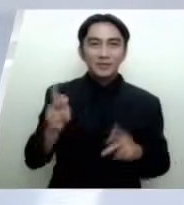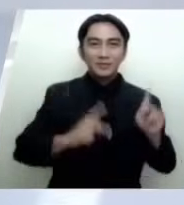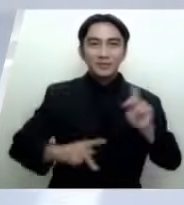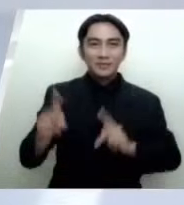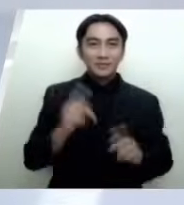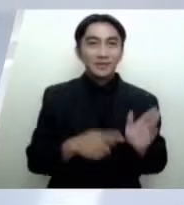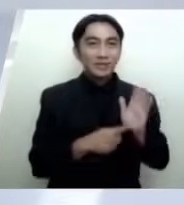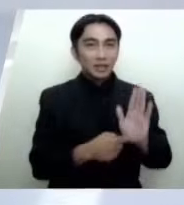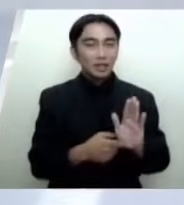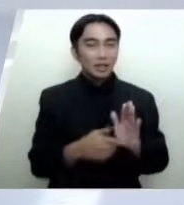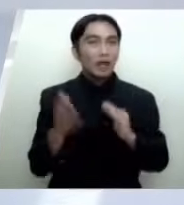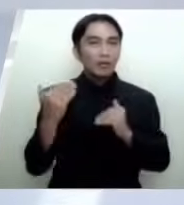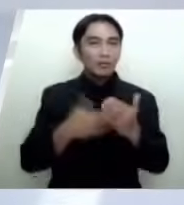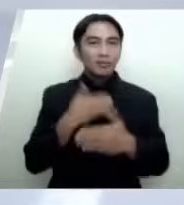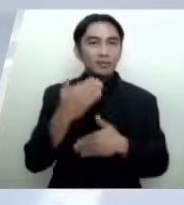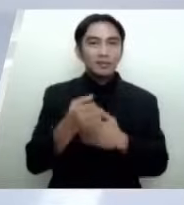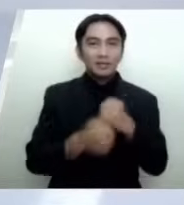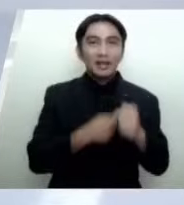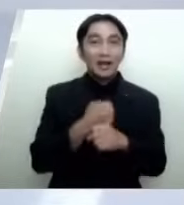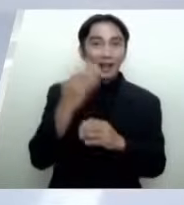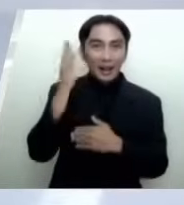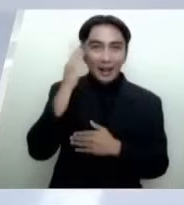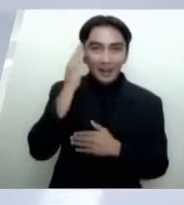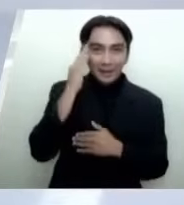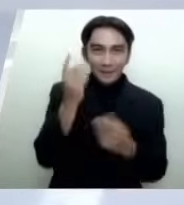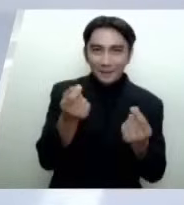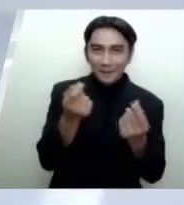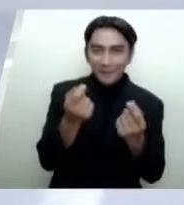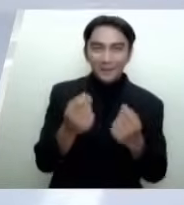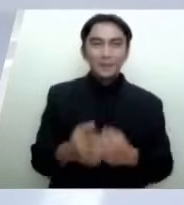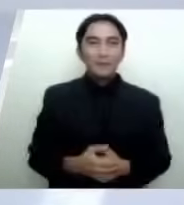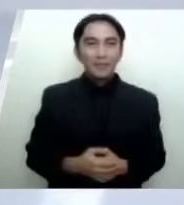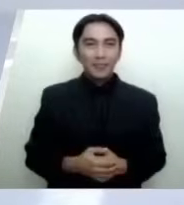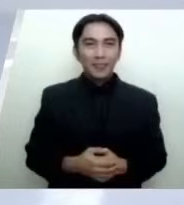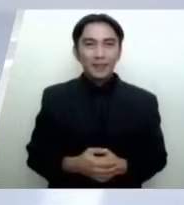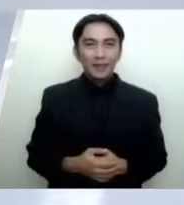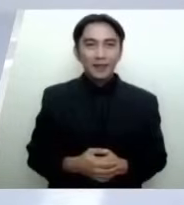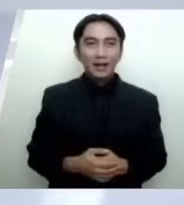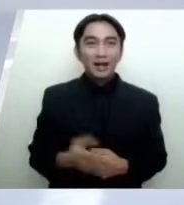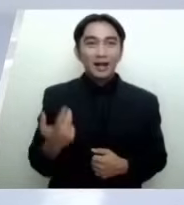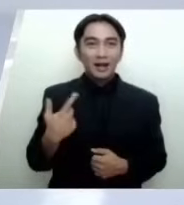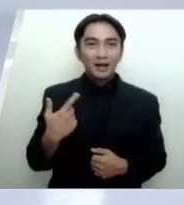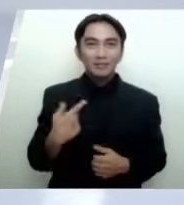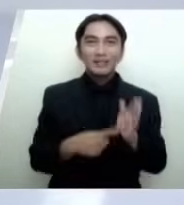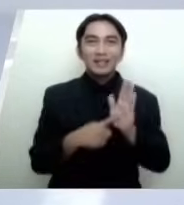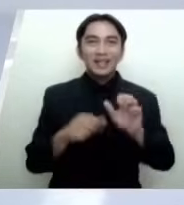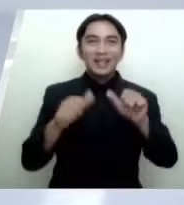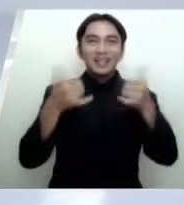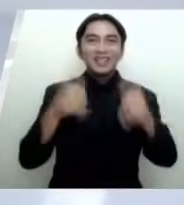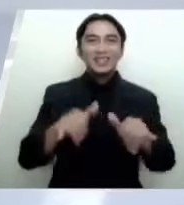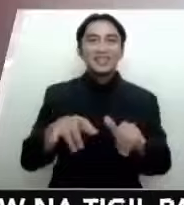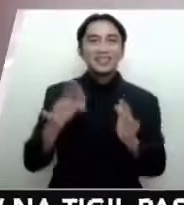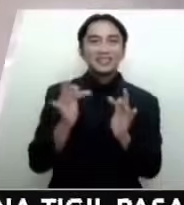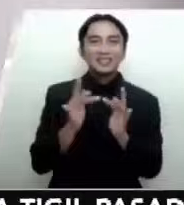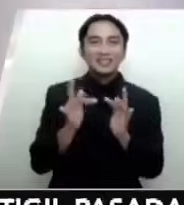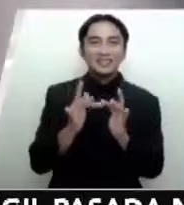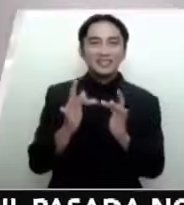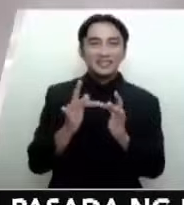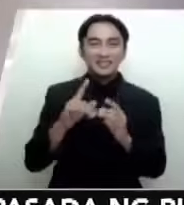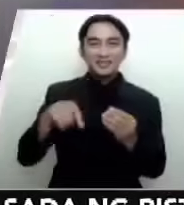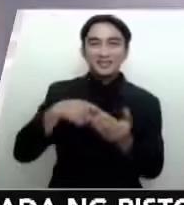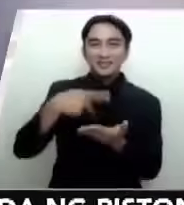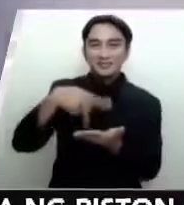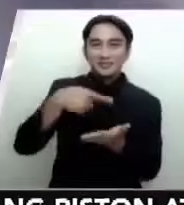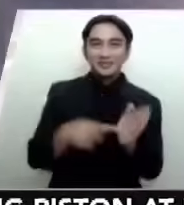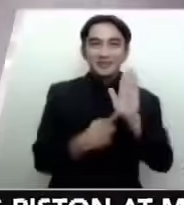susunod na taon, alam niya na. Pero forever nang nasa internet, yung kanyang at cute meme na cute na yan. Naman. Hindi nakakahiya